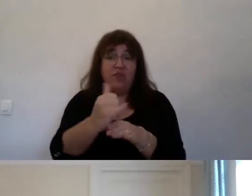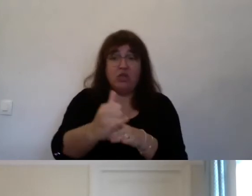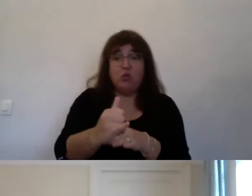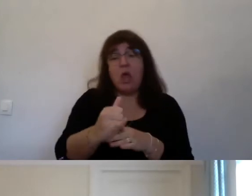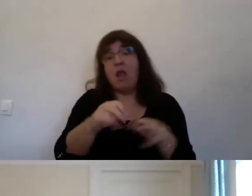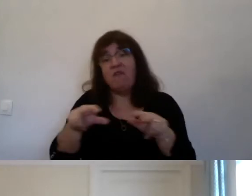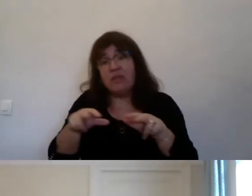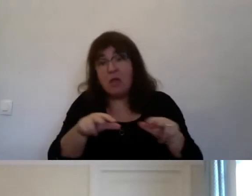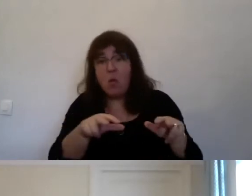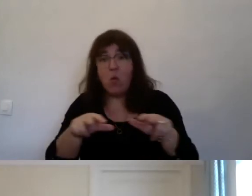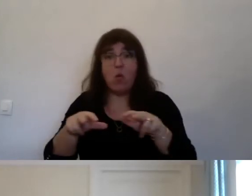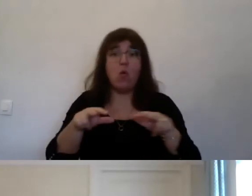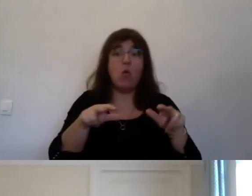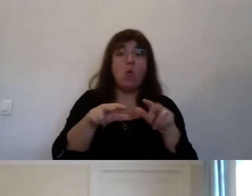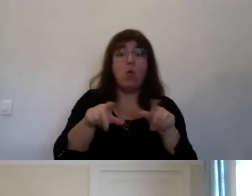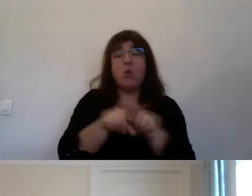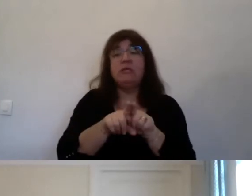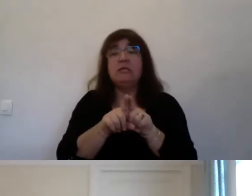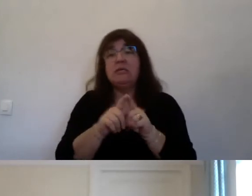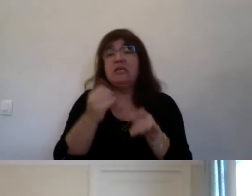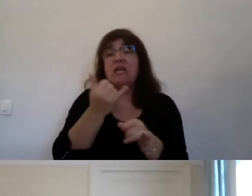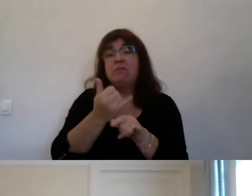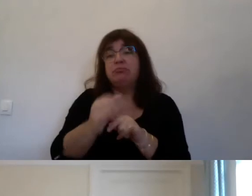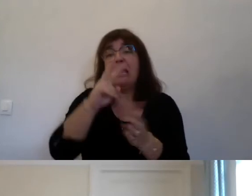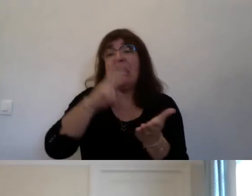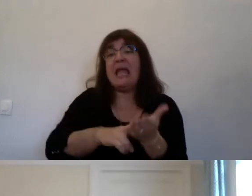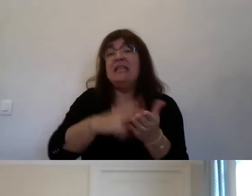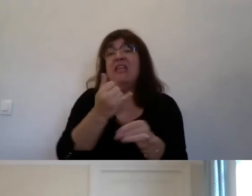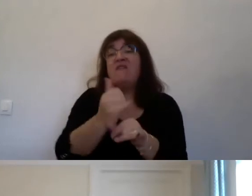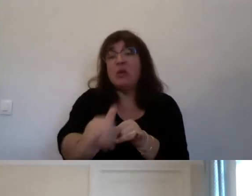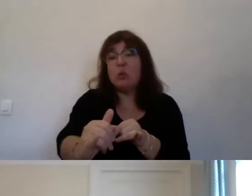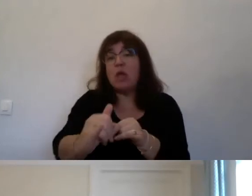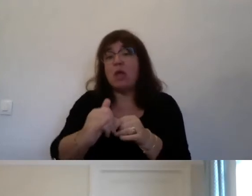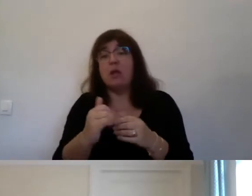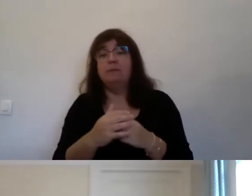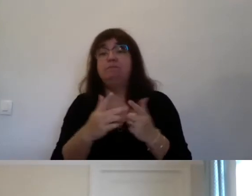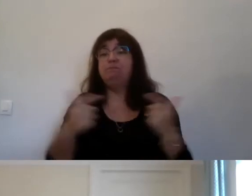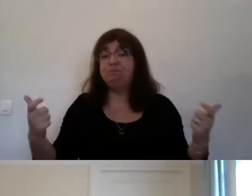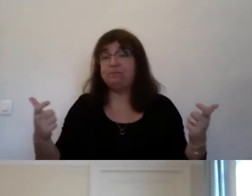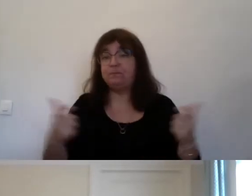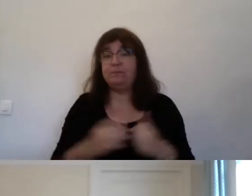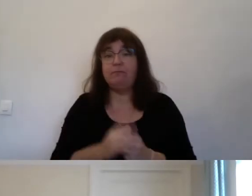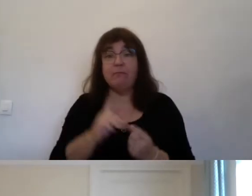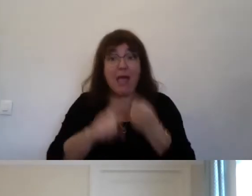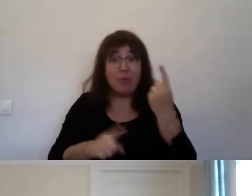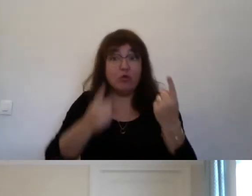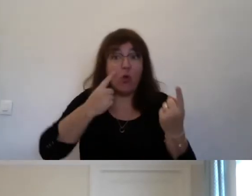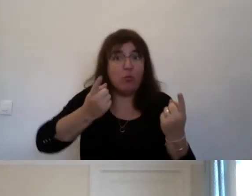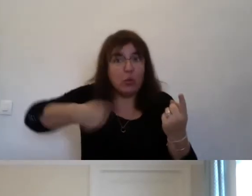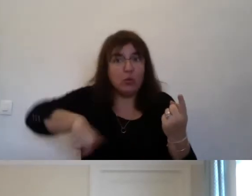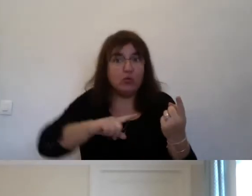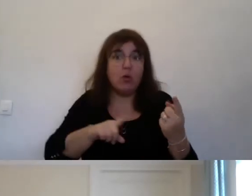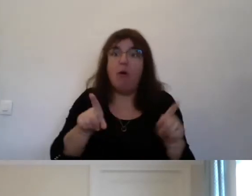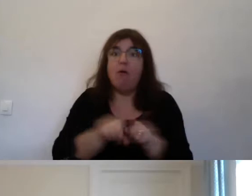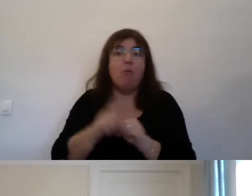vidéos, des réalités virtuelles, etc. Ce qui était important pour nous, comme pour tous les établissements